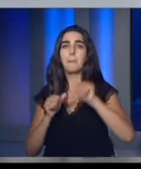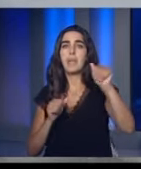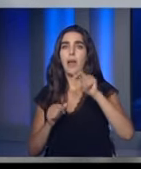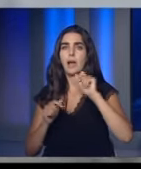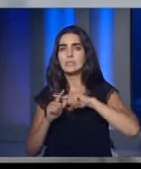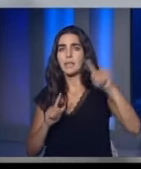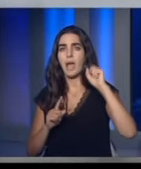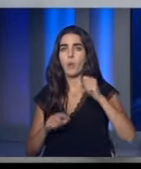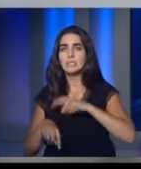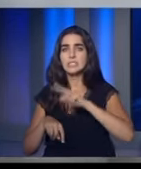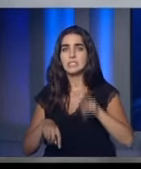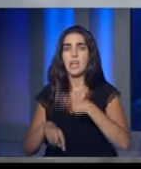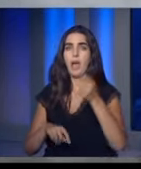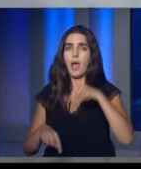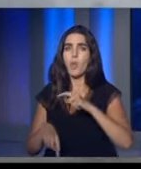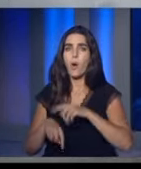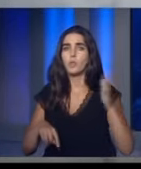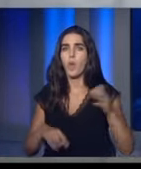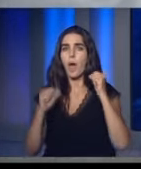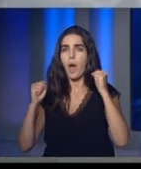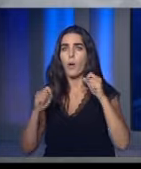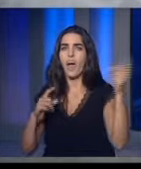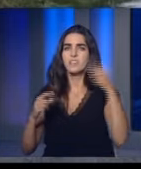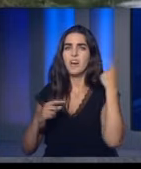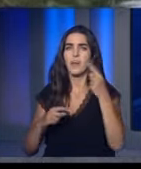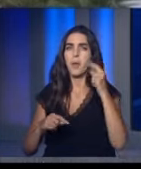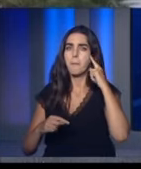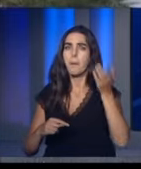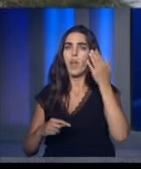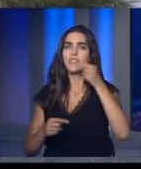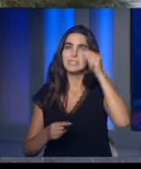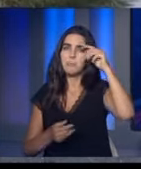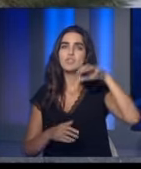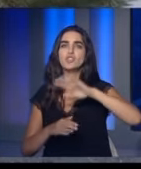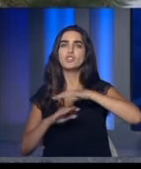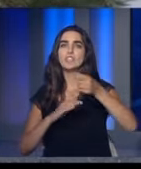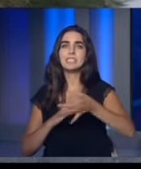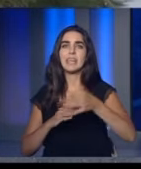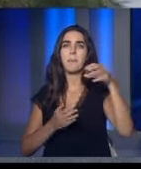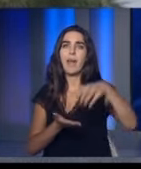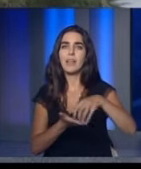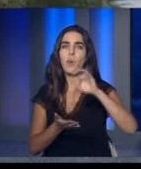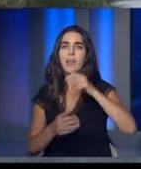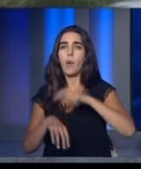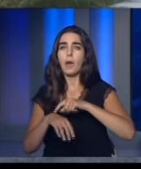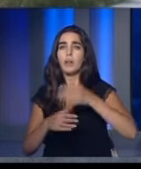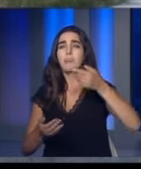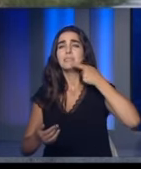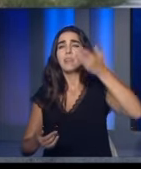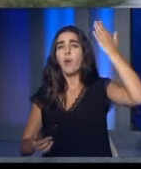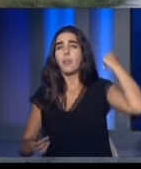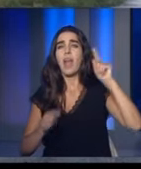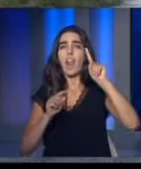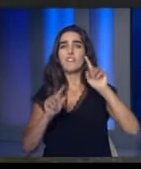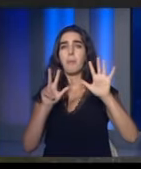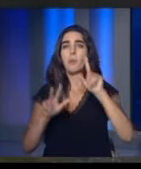ميلا في الساعة، الأمر الذي جعل منه أقوى إعصار معروف يمر عبر جزر غرينادين وفقا للبيانات التي